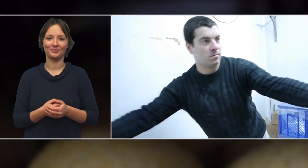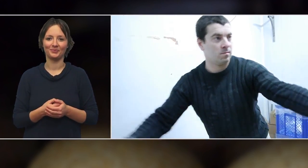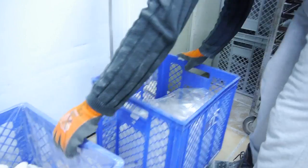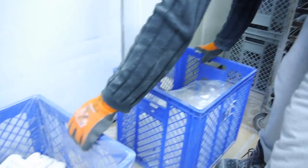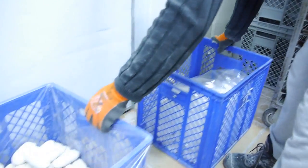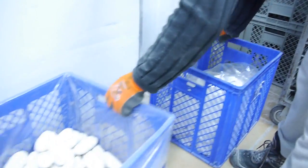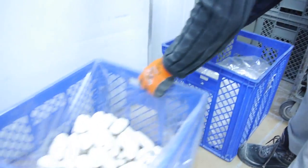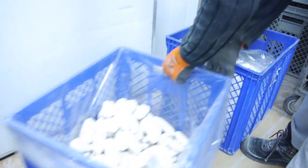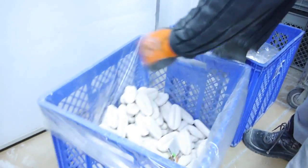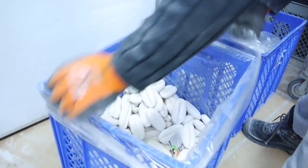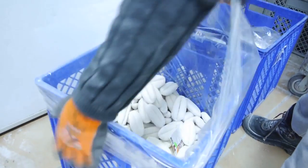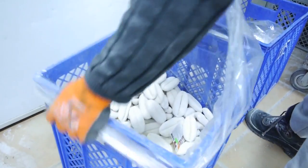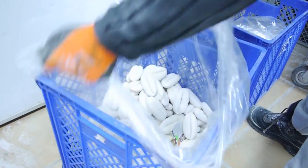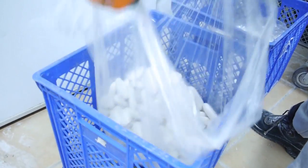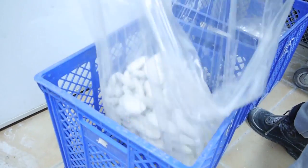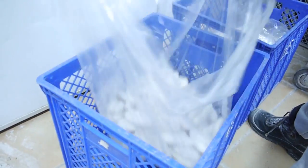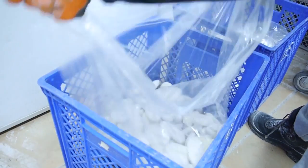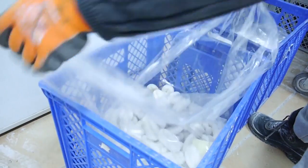sliši.